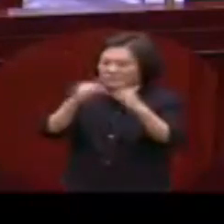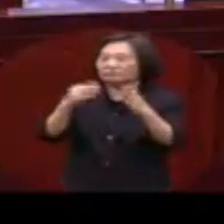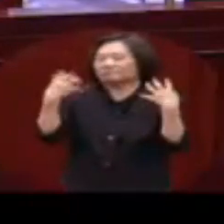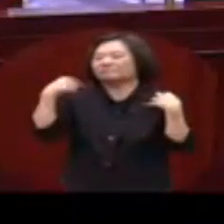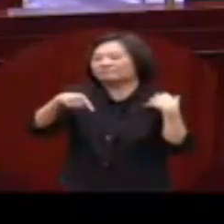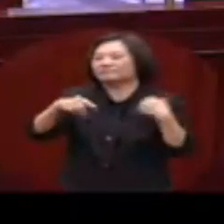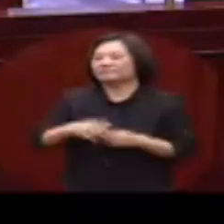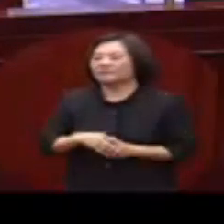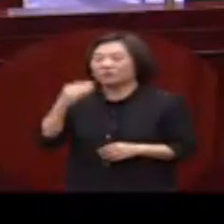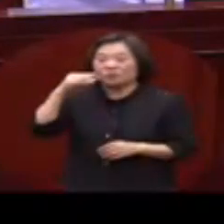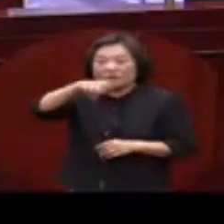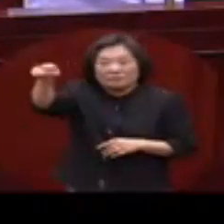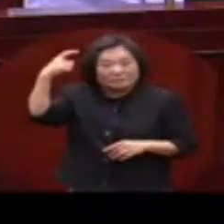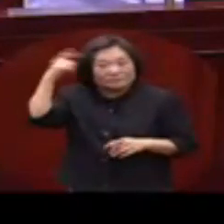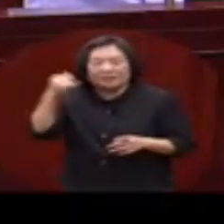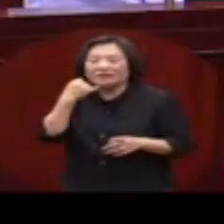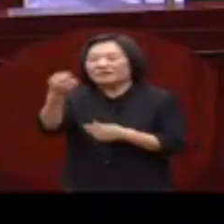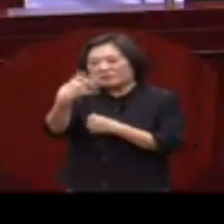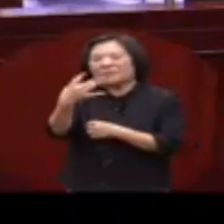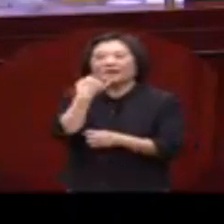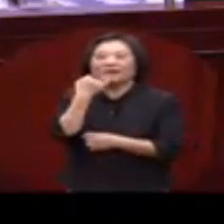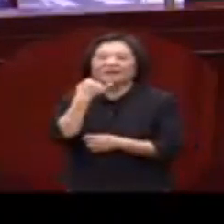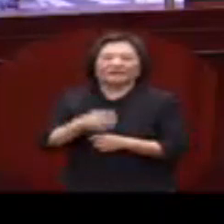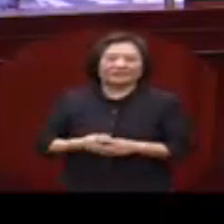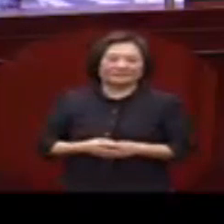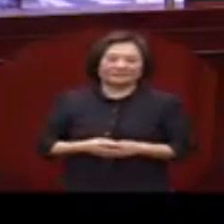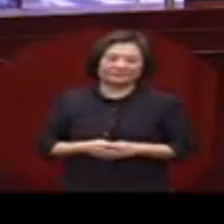那如果大家有想法的话哈，也欢迎大家给我们指教。